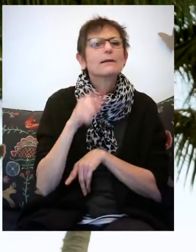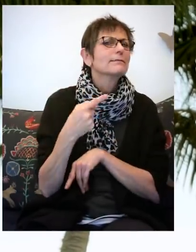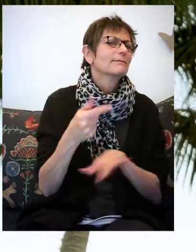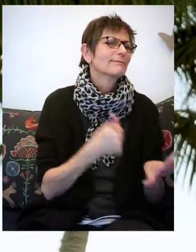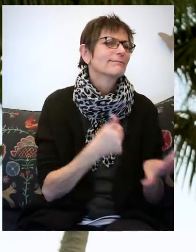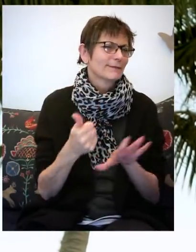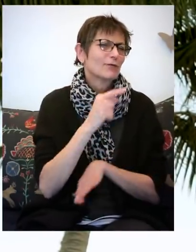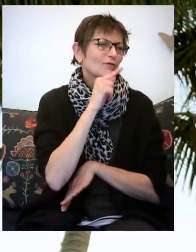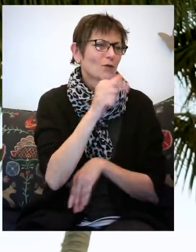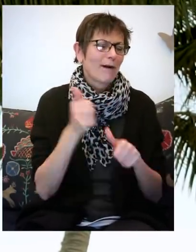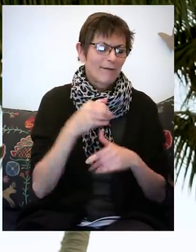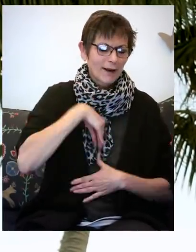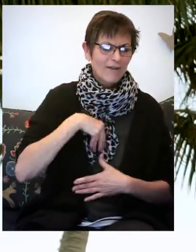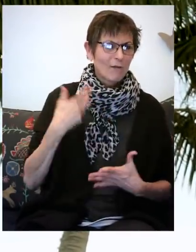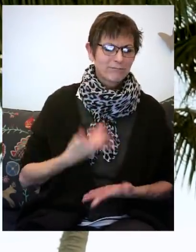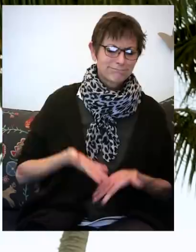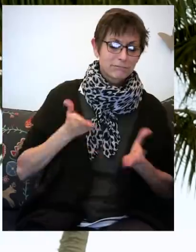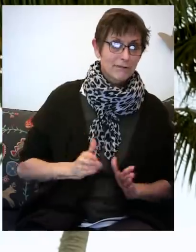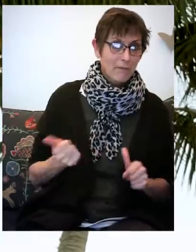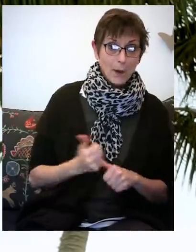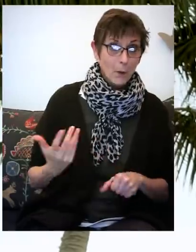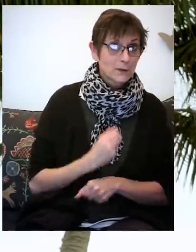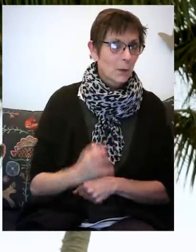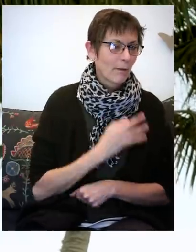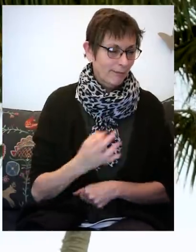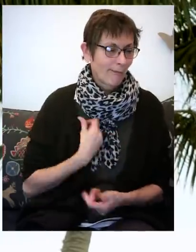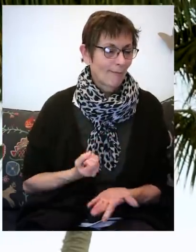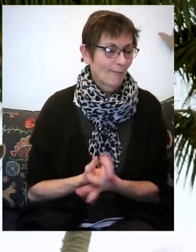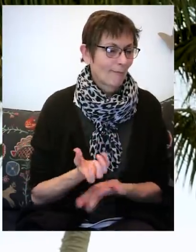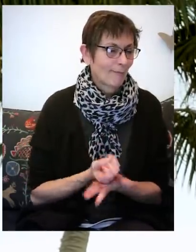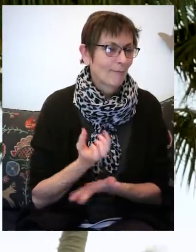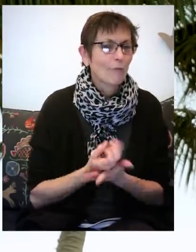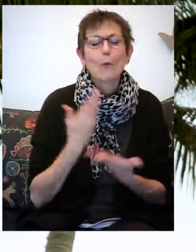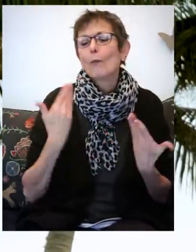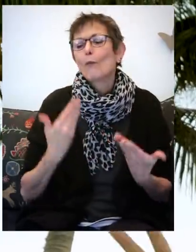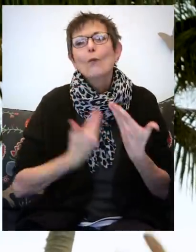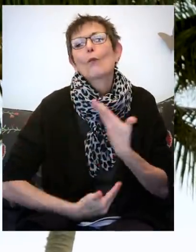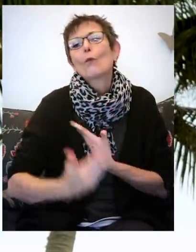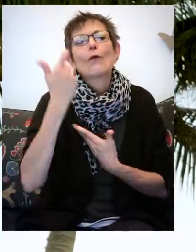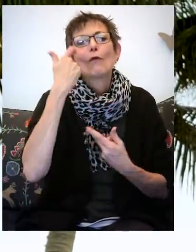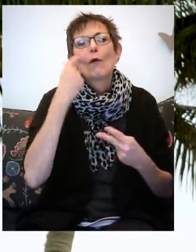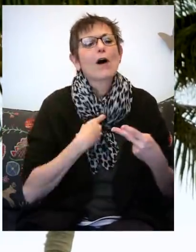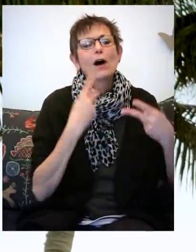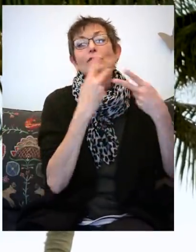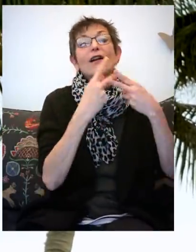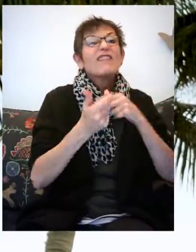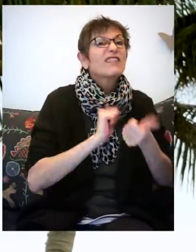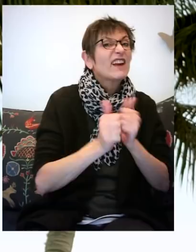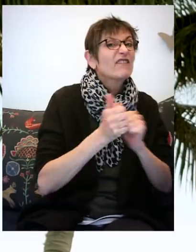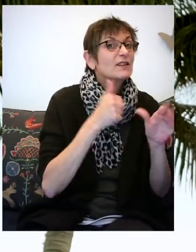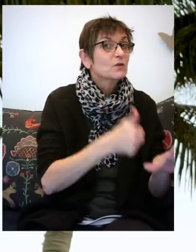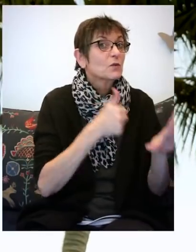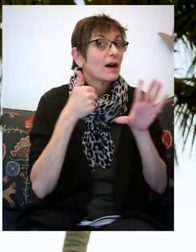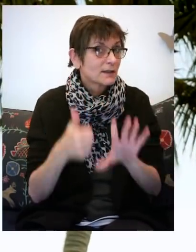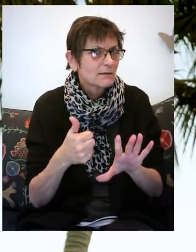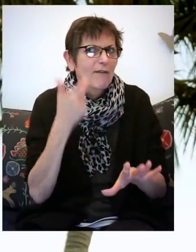Facebook, Instagram avec le hashtag défi66 où vous en êtes des vôtres. Je partagerai sûrement aussi les vôtres grâce au hashtag pour qu'on puisse voir où en est